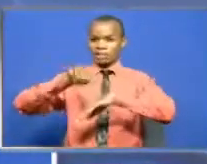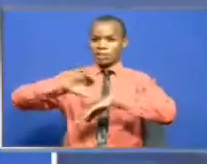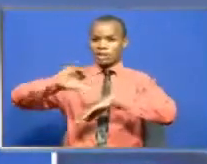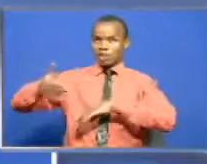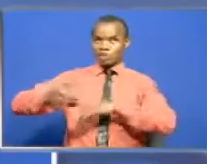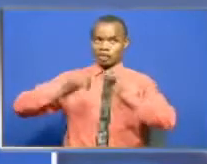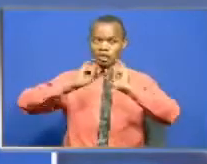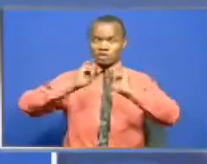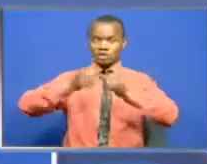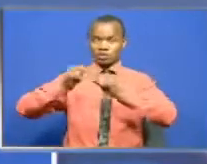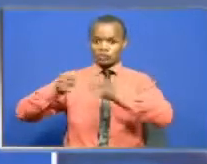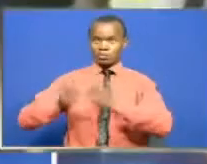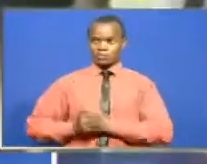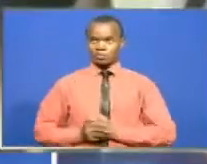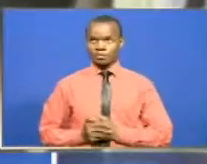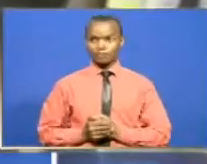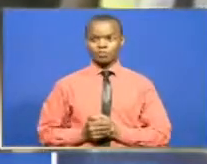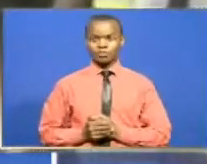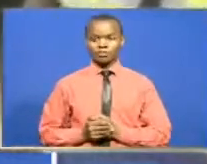taarifa za magatuzi.